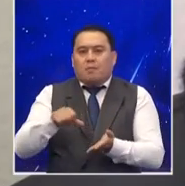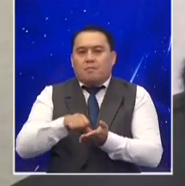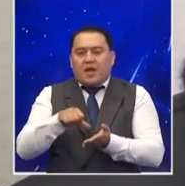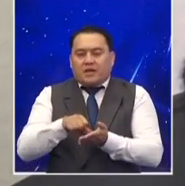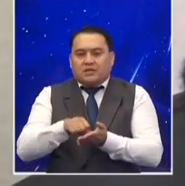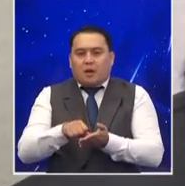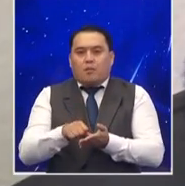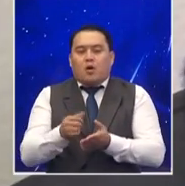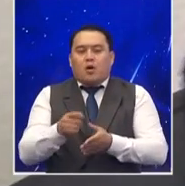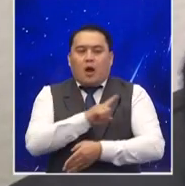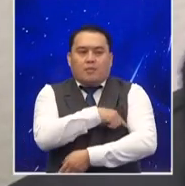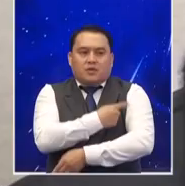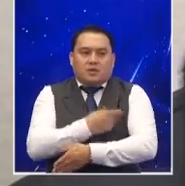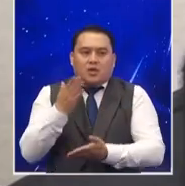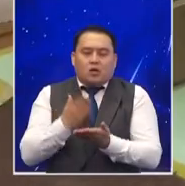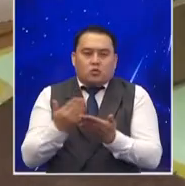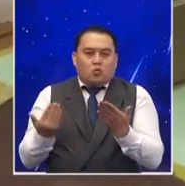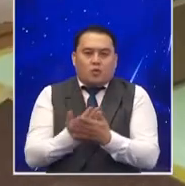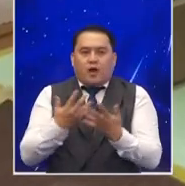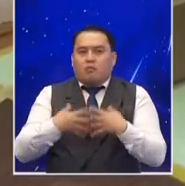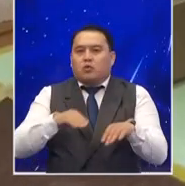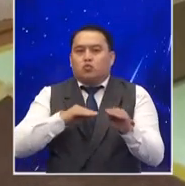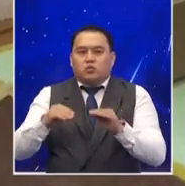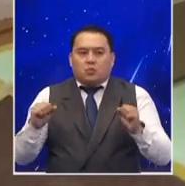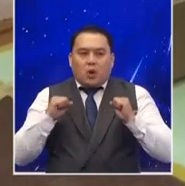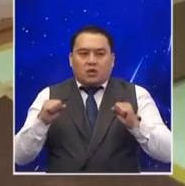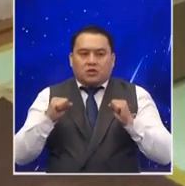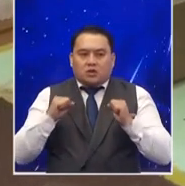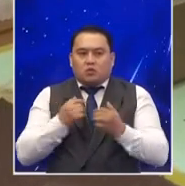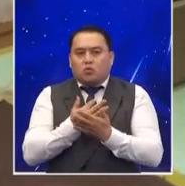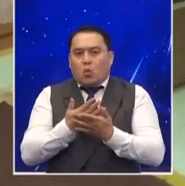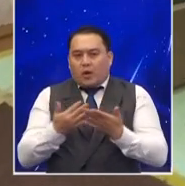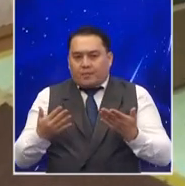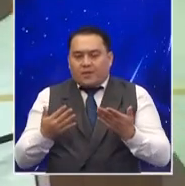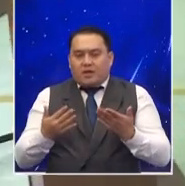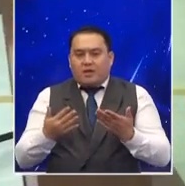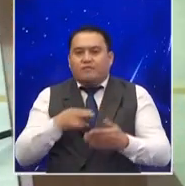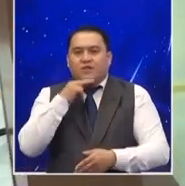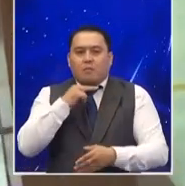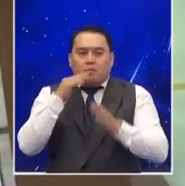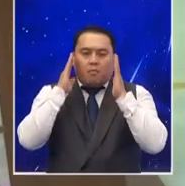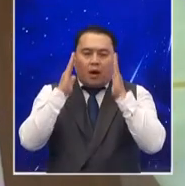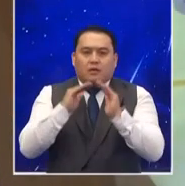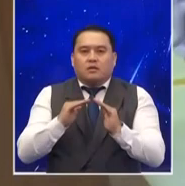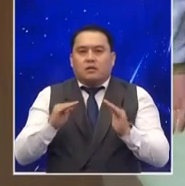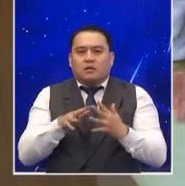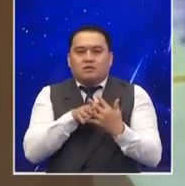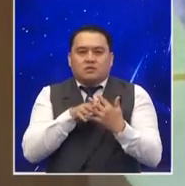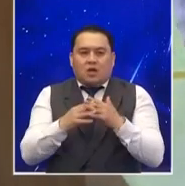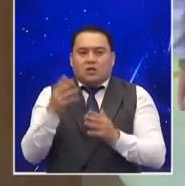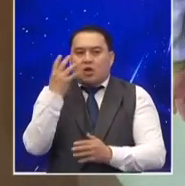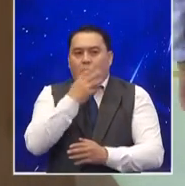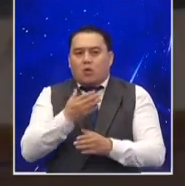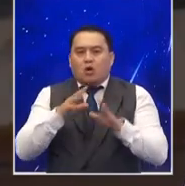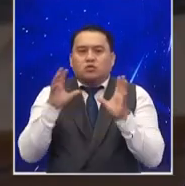мецената, в медицинском кабинете появилось новое оборудование, спортивный инвентарь и многое другое. Без внимания не остались и дети села. Теплота,